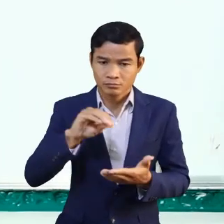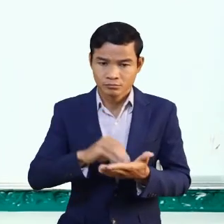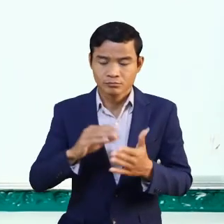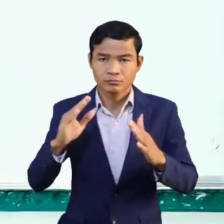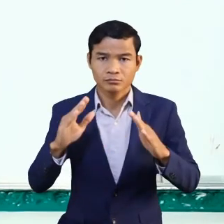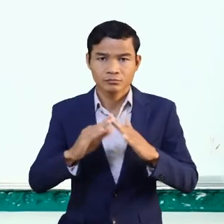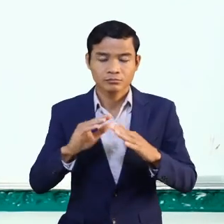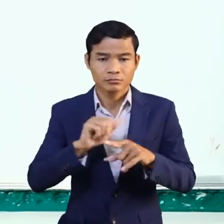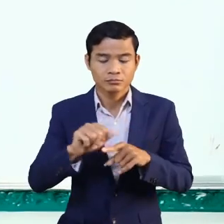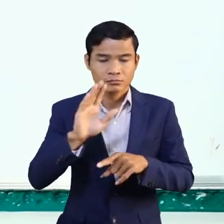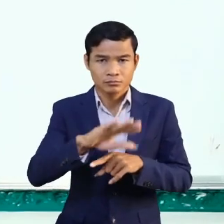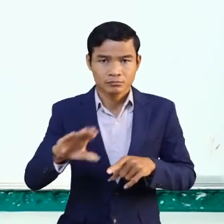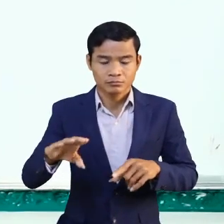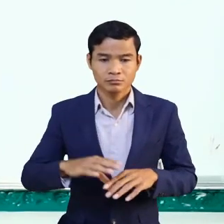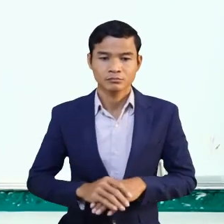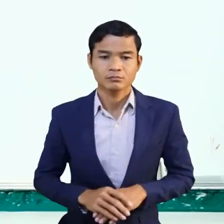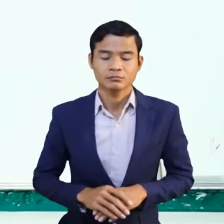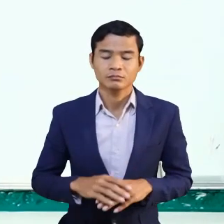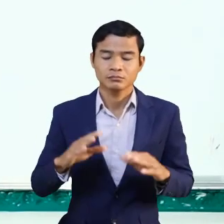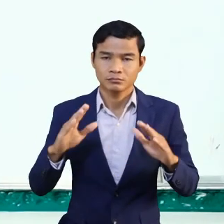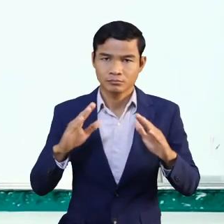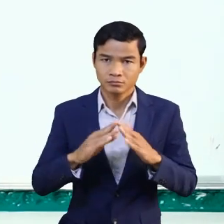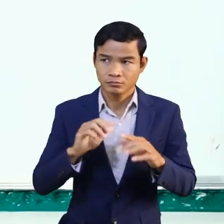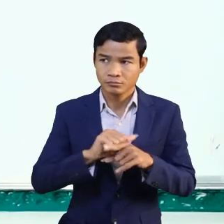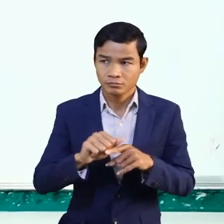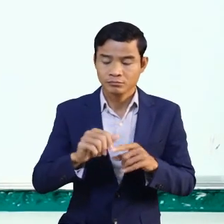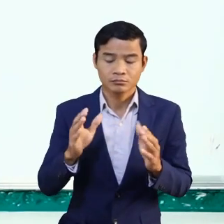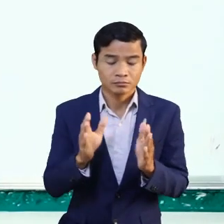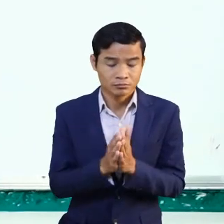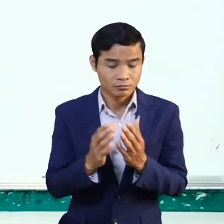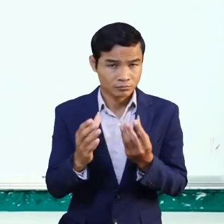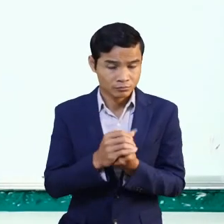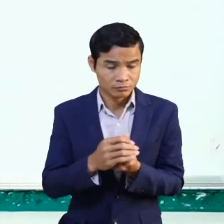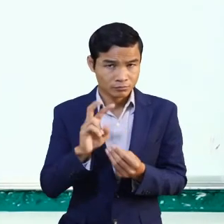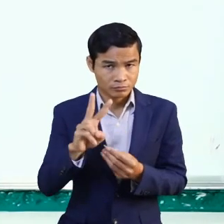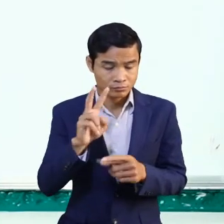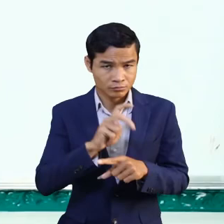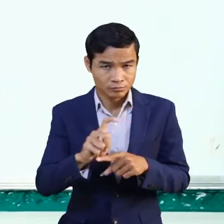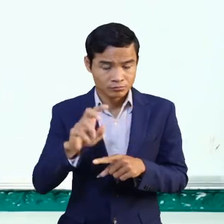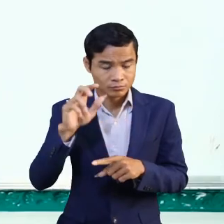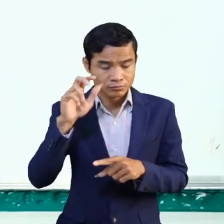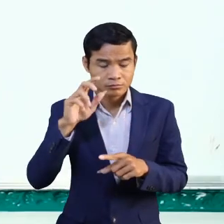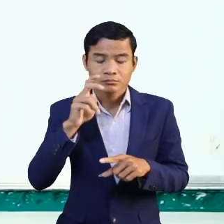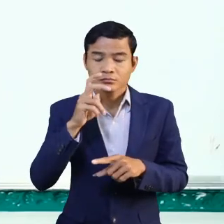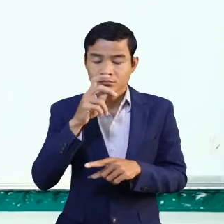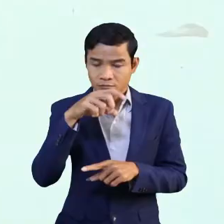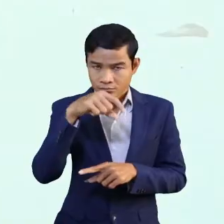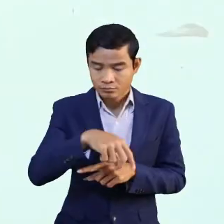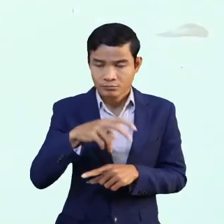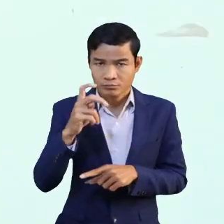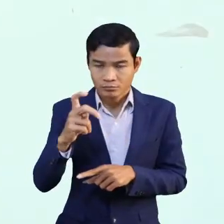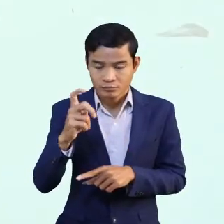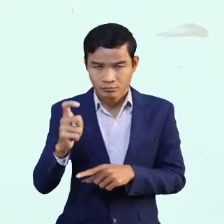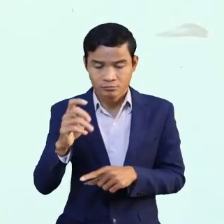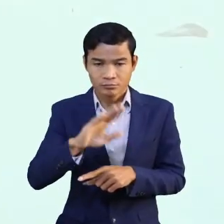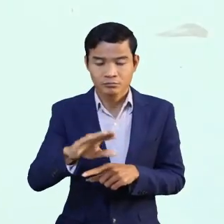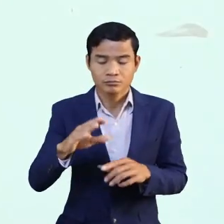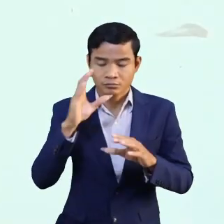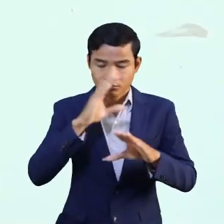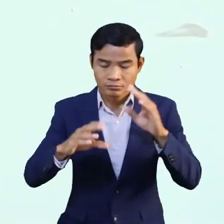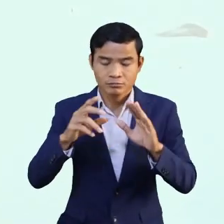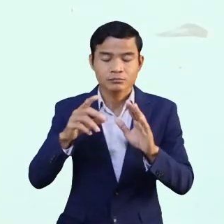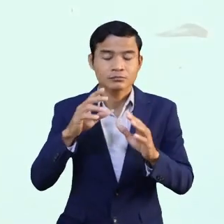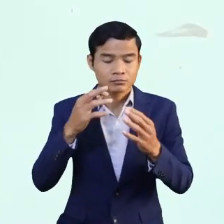កត់កិច្ចការផ្ទះរបស់យើងណាកូនចាកិច្ចការផ្ទះរបស់យើងមានចំនួន2ខ្ទង់គឺកនិងខចាចូលរកផតដ